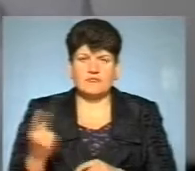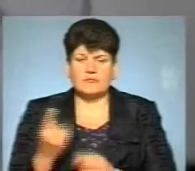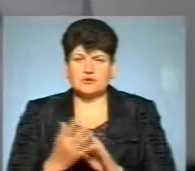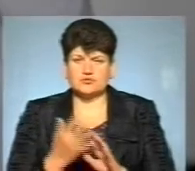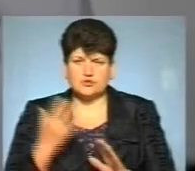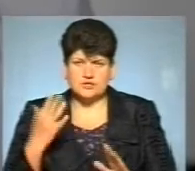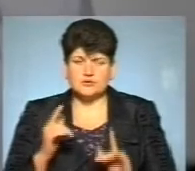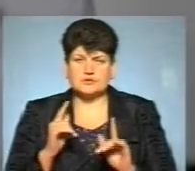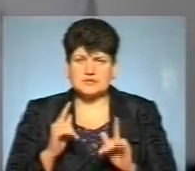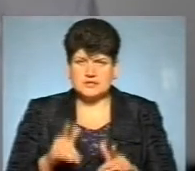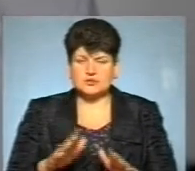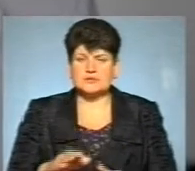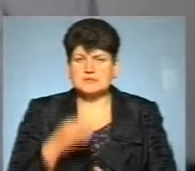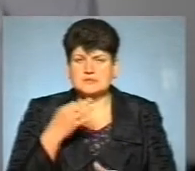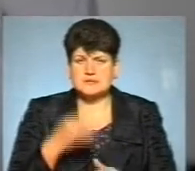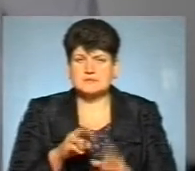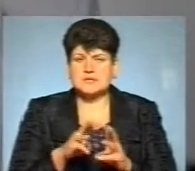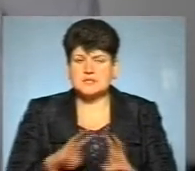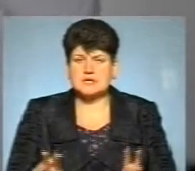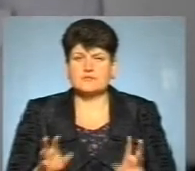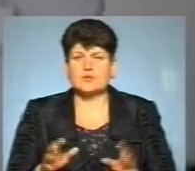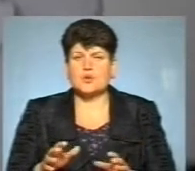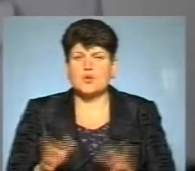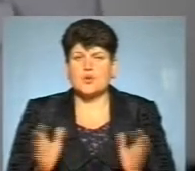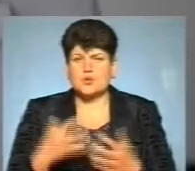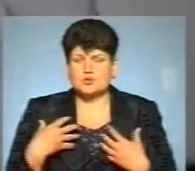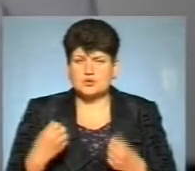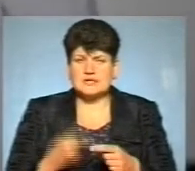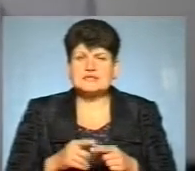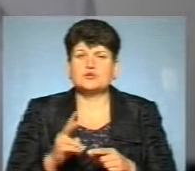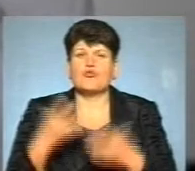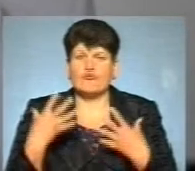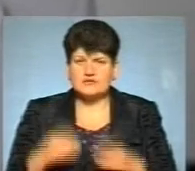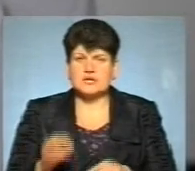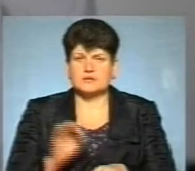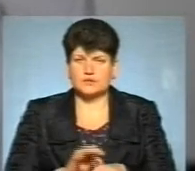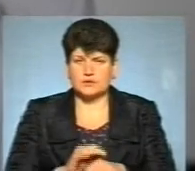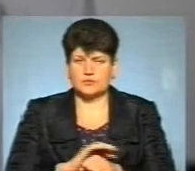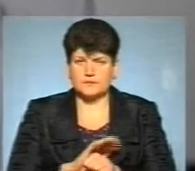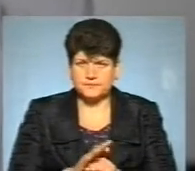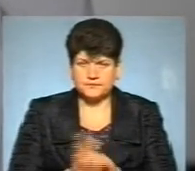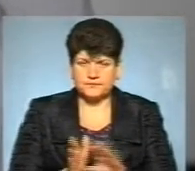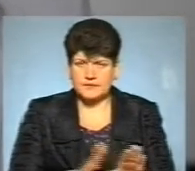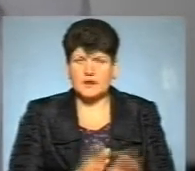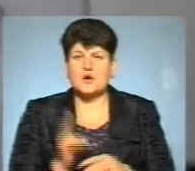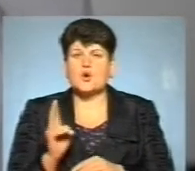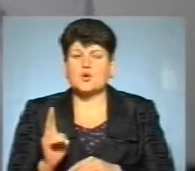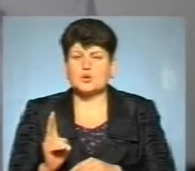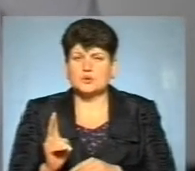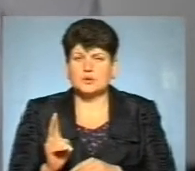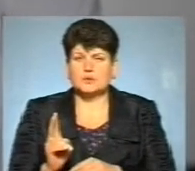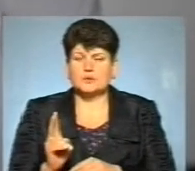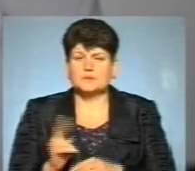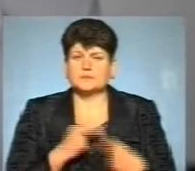згідно алгоритмів, доведених Міністерством охорони здоров'я, це людей, які перехворіли COVID-19, людей,